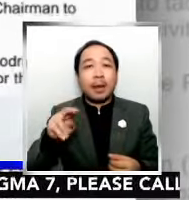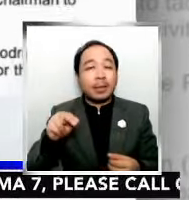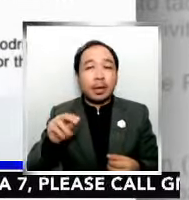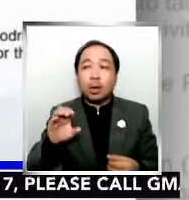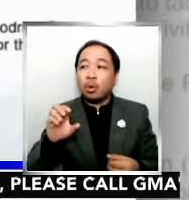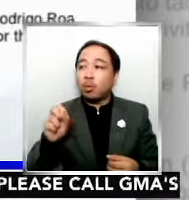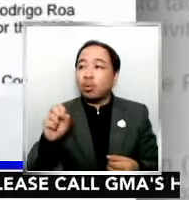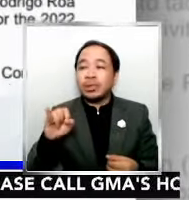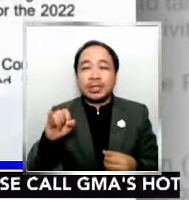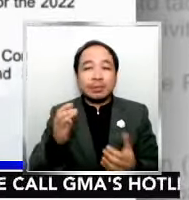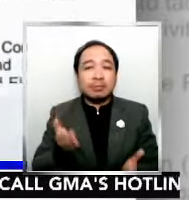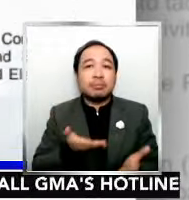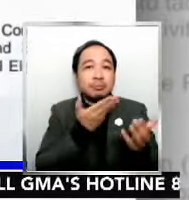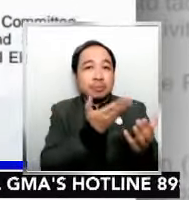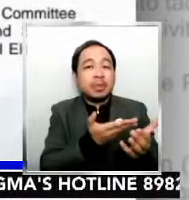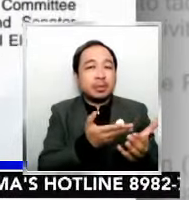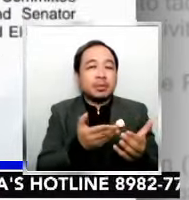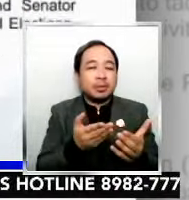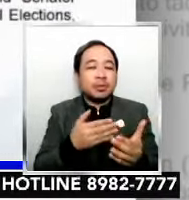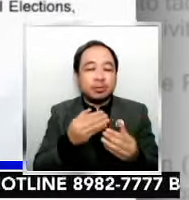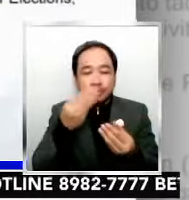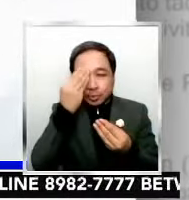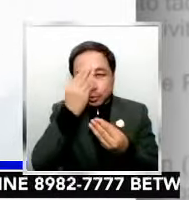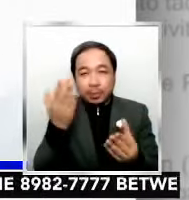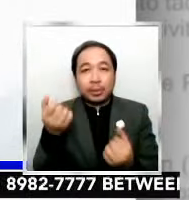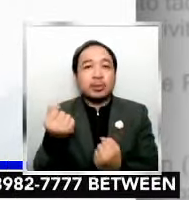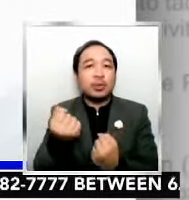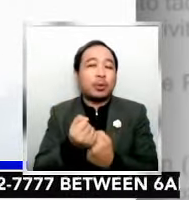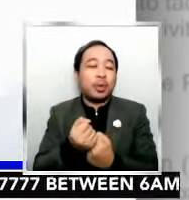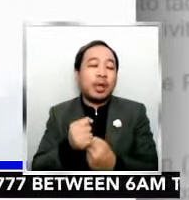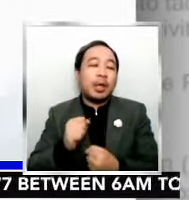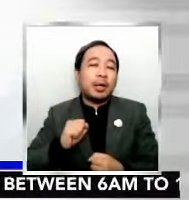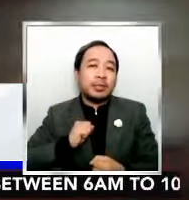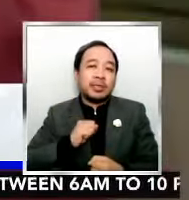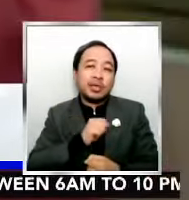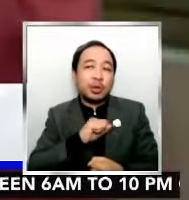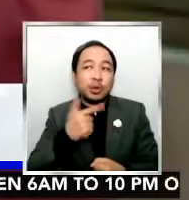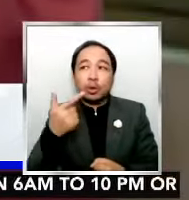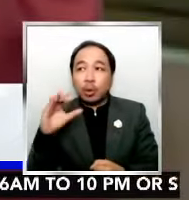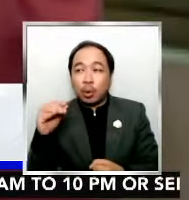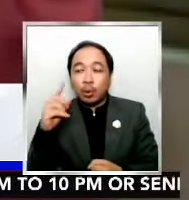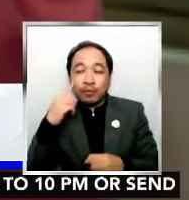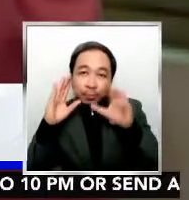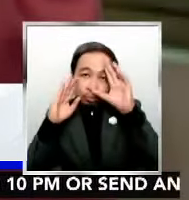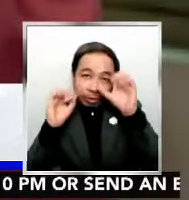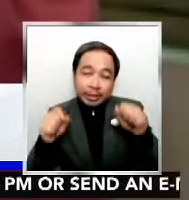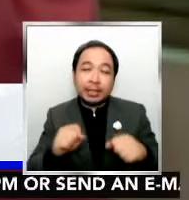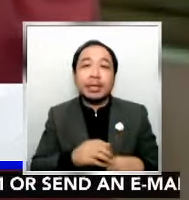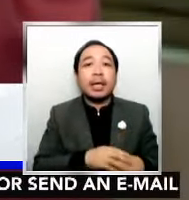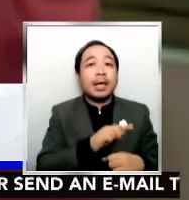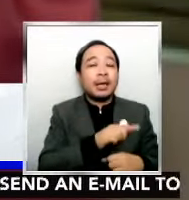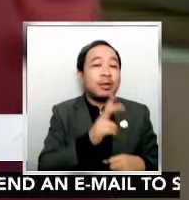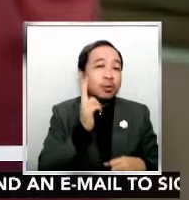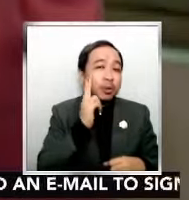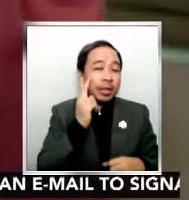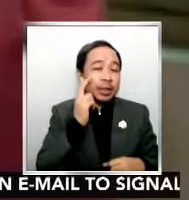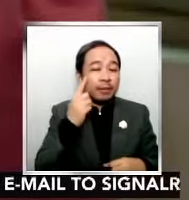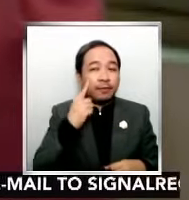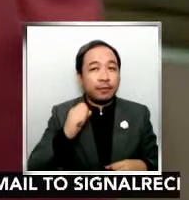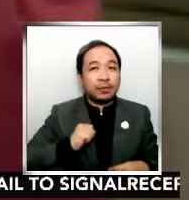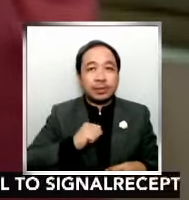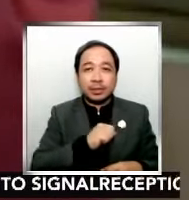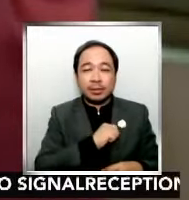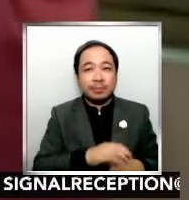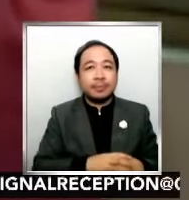kina Senador Bongo for President at Pangulong Duterte for Senator. Kakamping natin dyan sa Davao for Lenny.